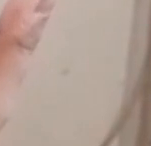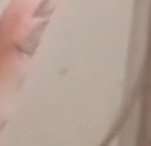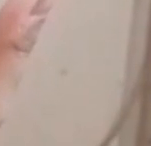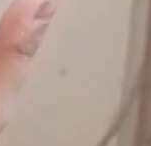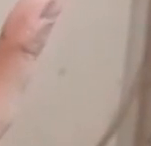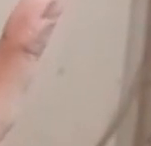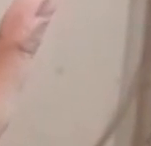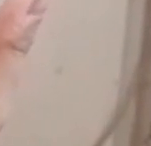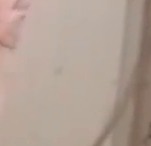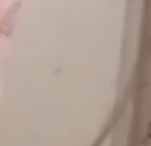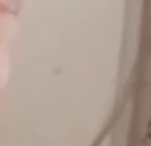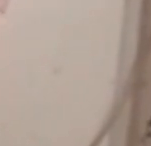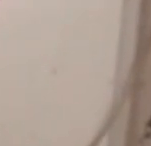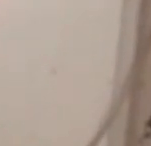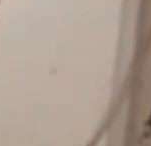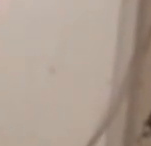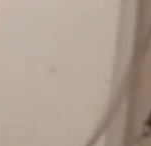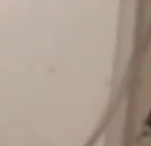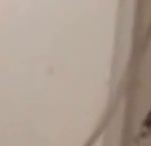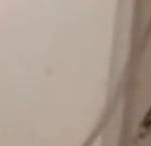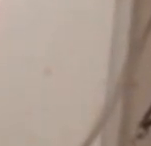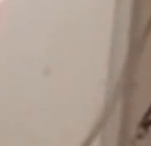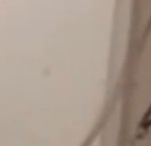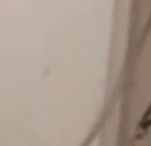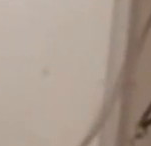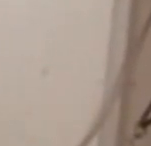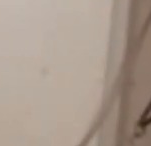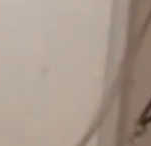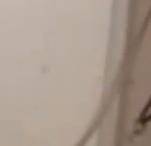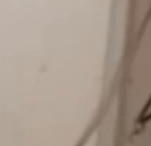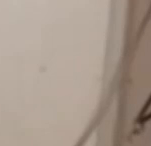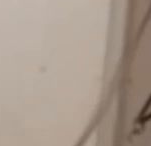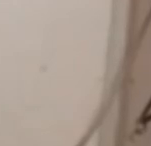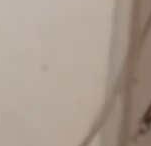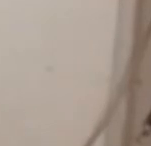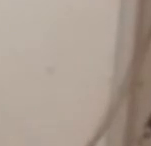kasih solusi ke pemadam seni. Kayaknya di sini dipakai